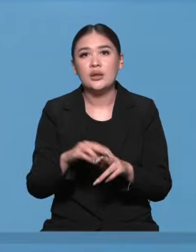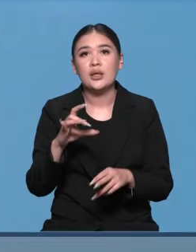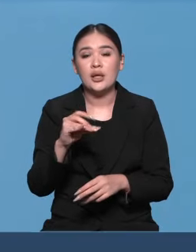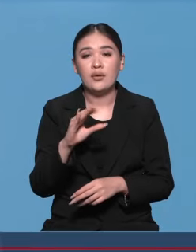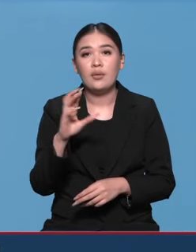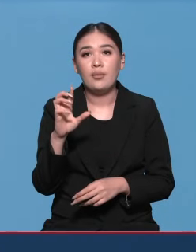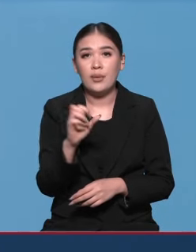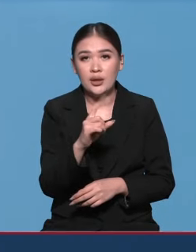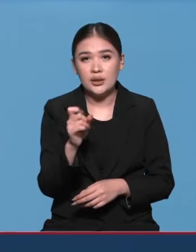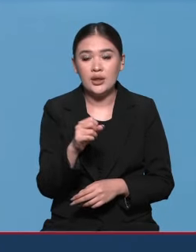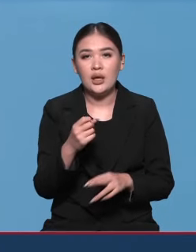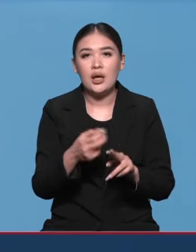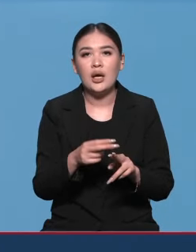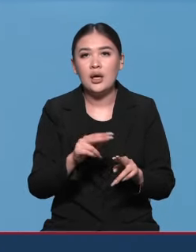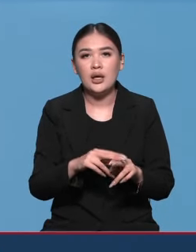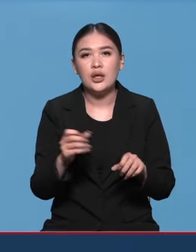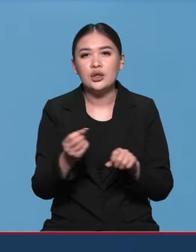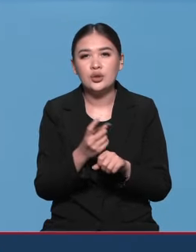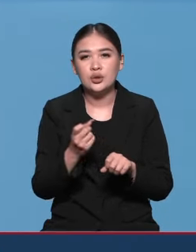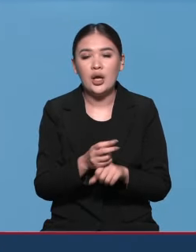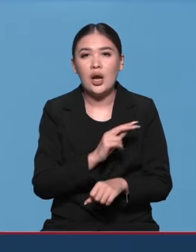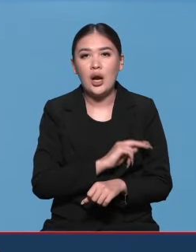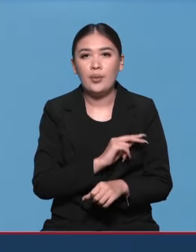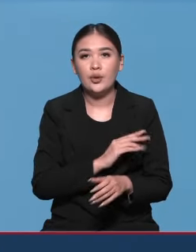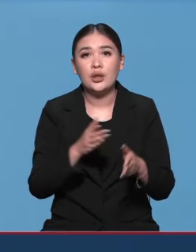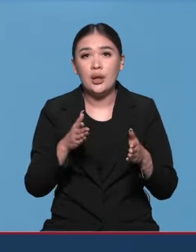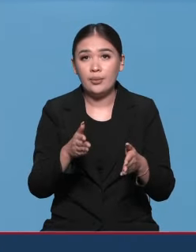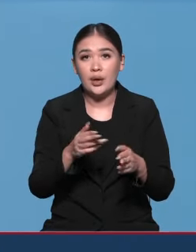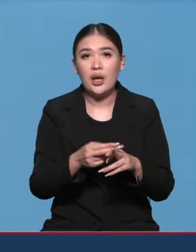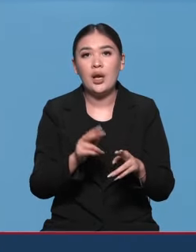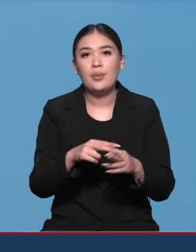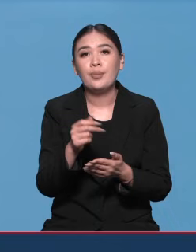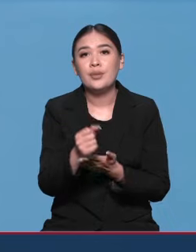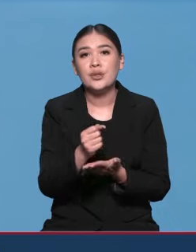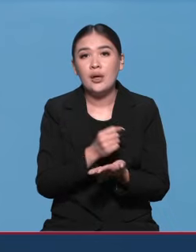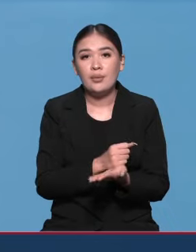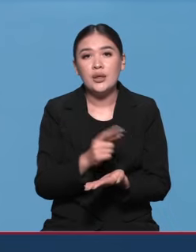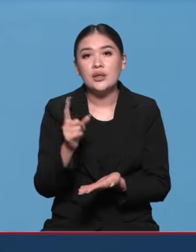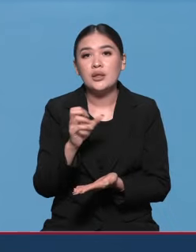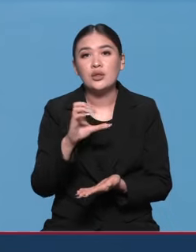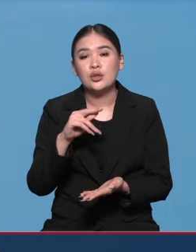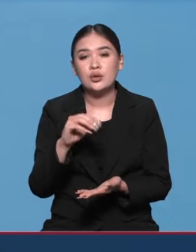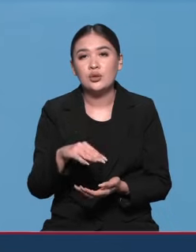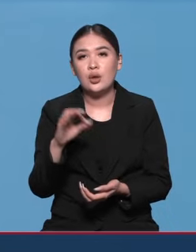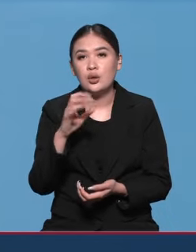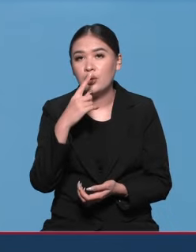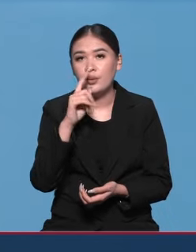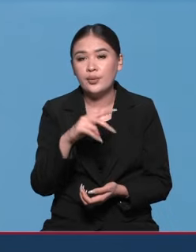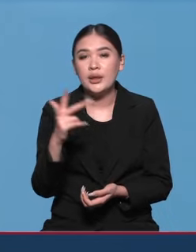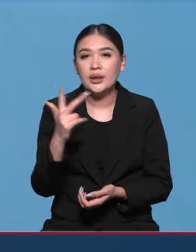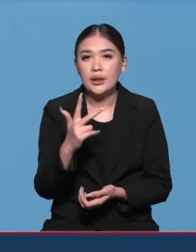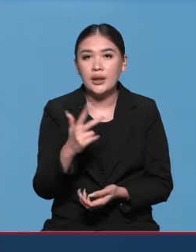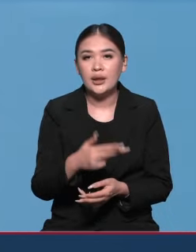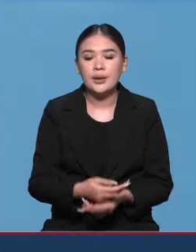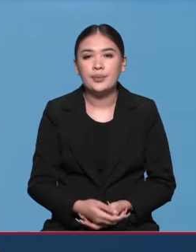страны. Результатом работы в данном направлении стал прирост запасов компании за счет участка номер 3 месторождения